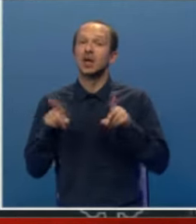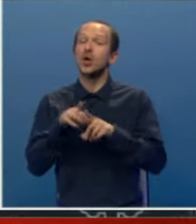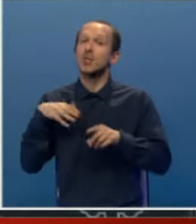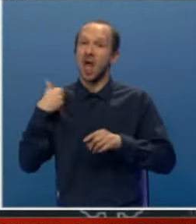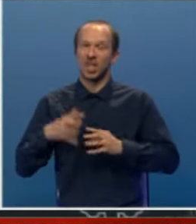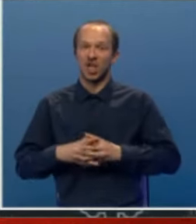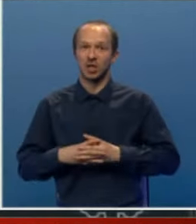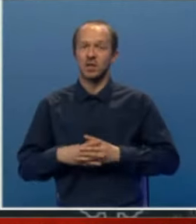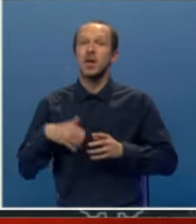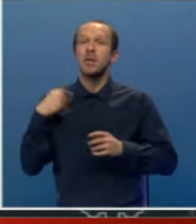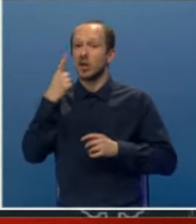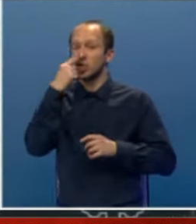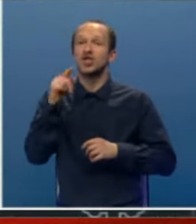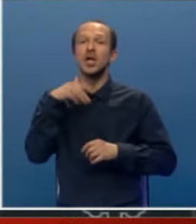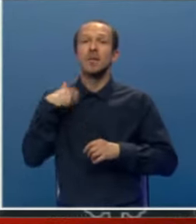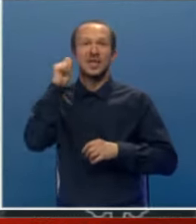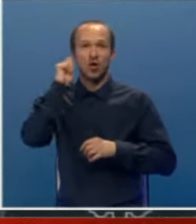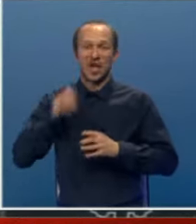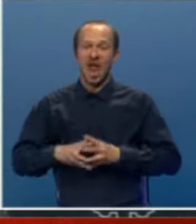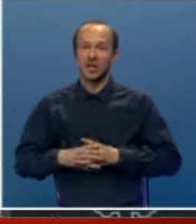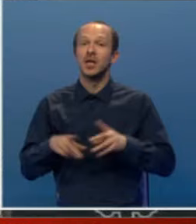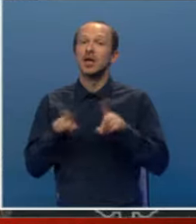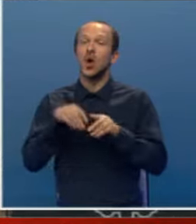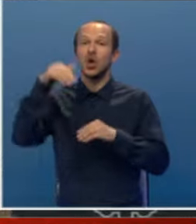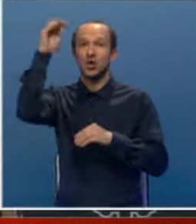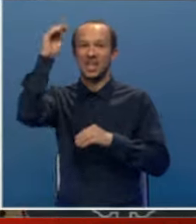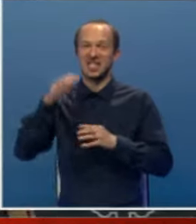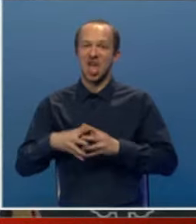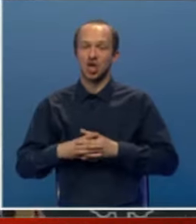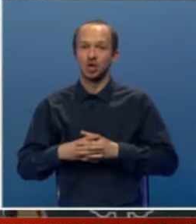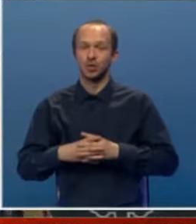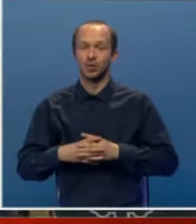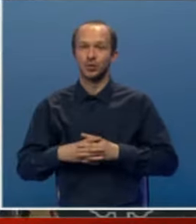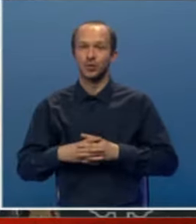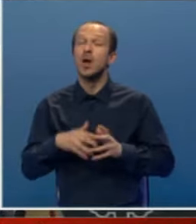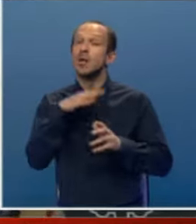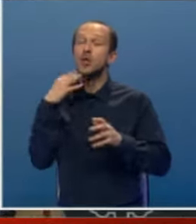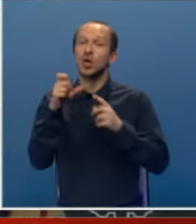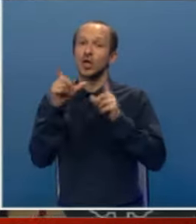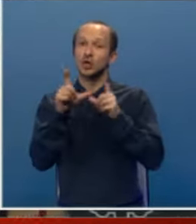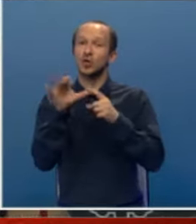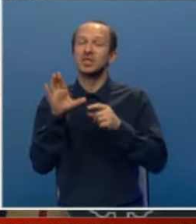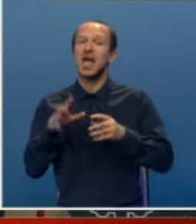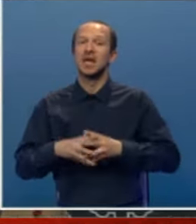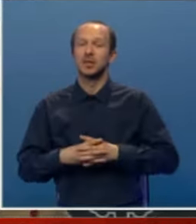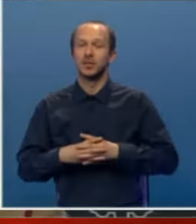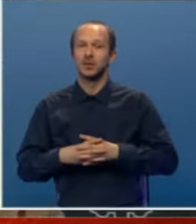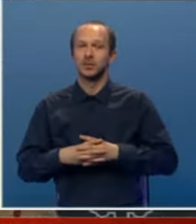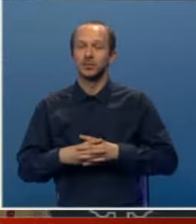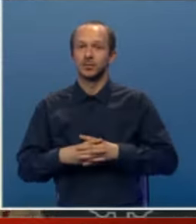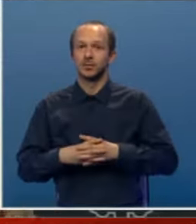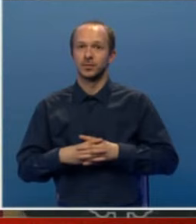mladi, mladići, djevojke, tako i odrasli. Mnogi su se bacili